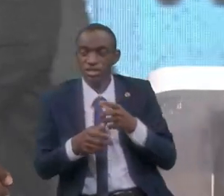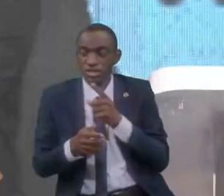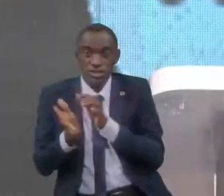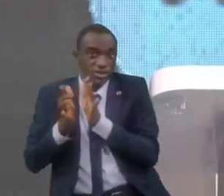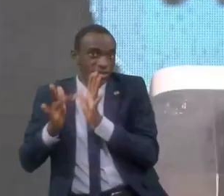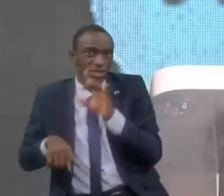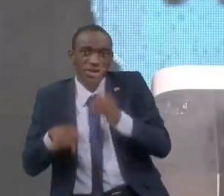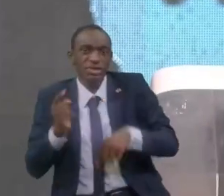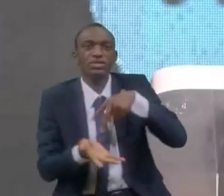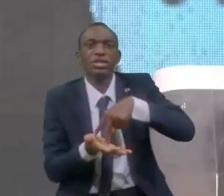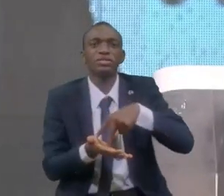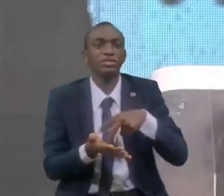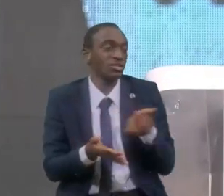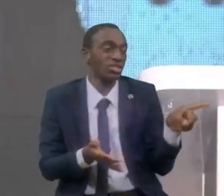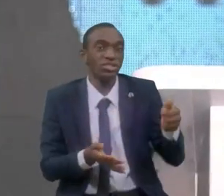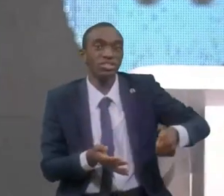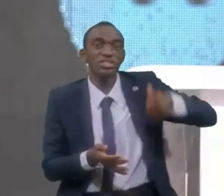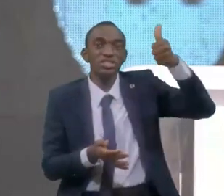pécheurs d'ailleurs.